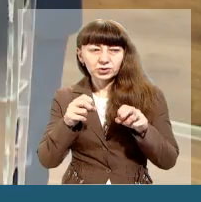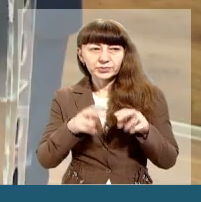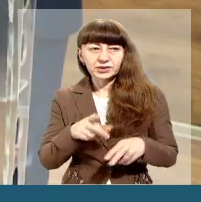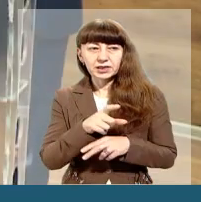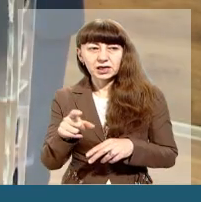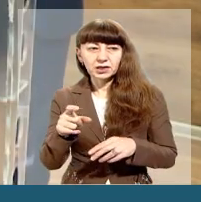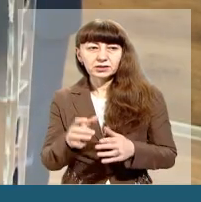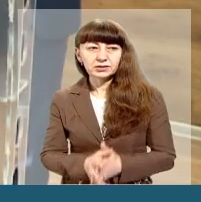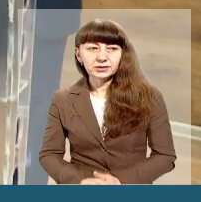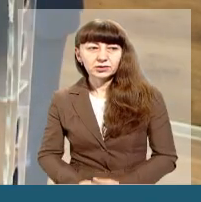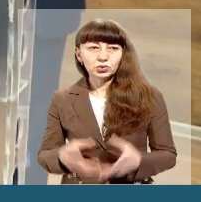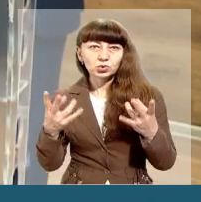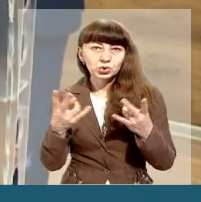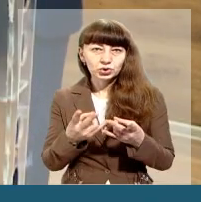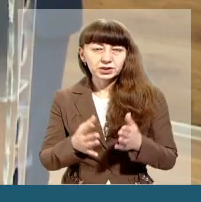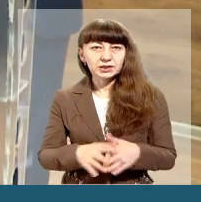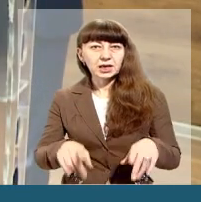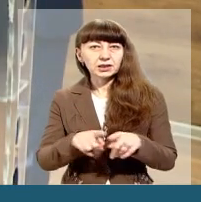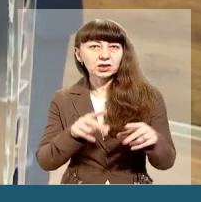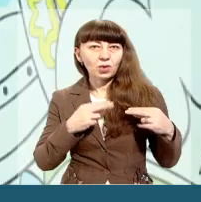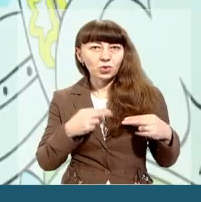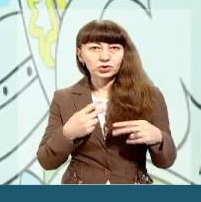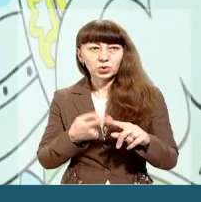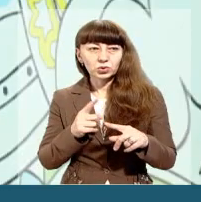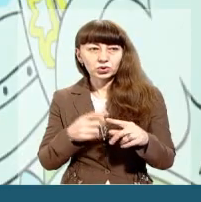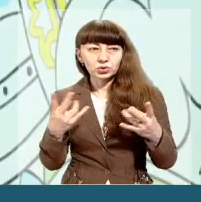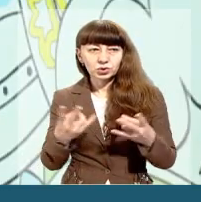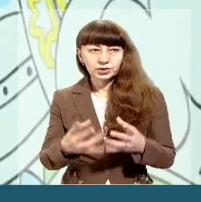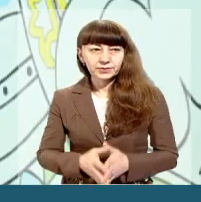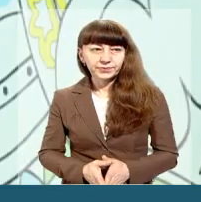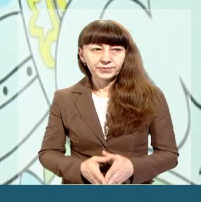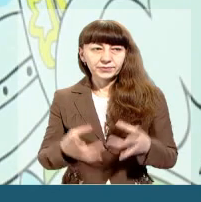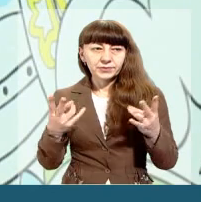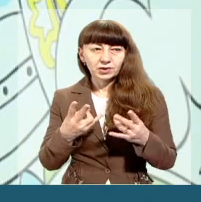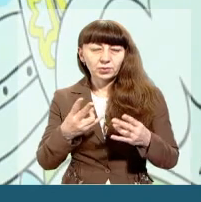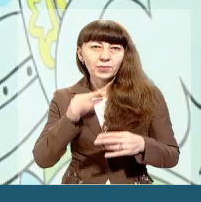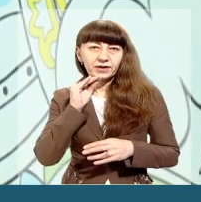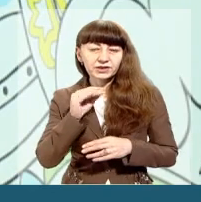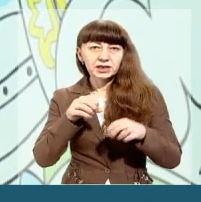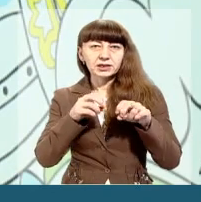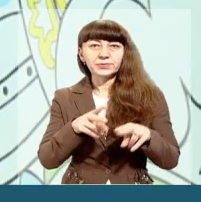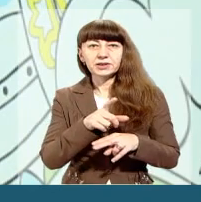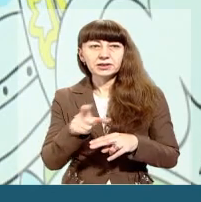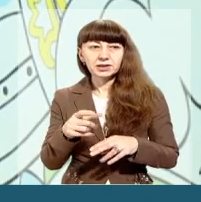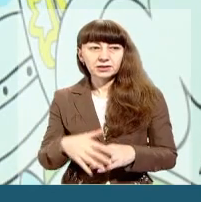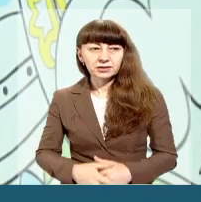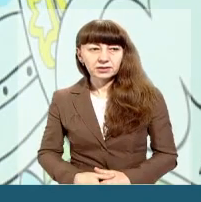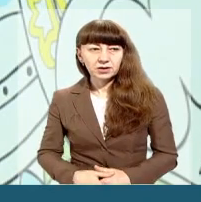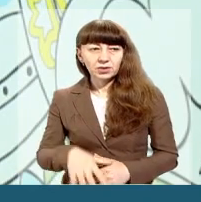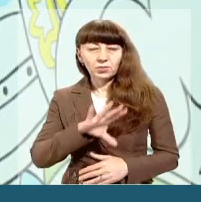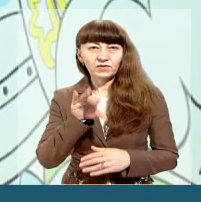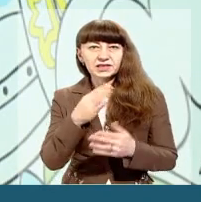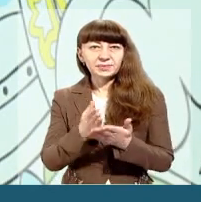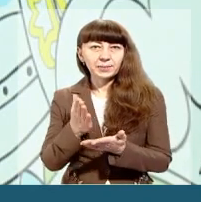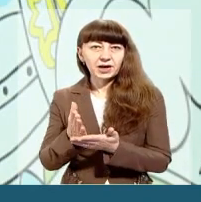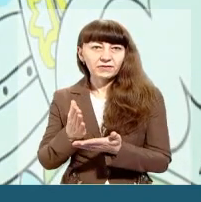легко найдет работу. Такие сотрудники на вес золота. Требуются квалифицированные специалисты и в общем специалисты по всем